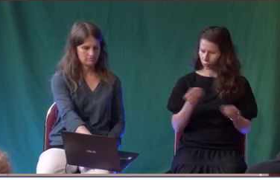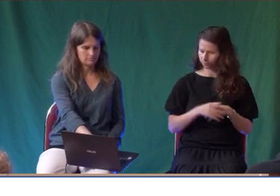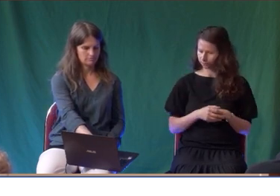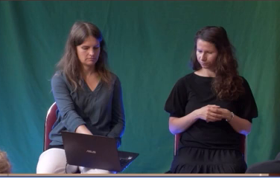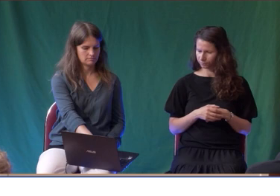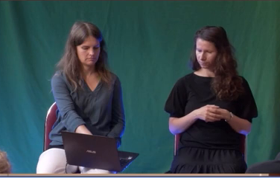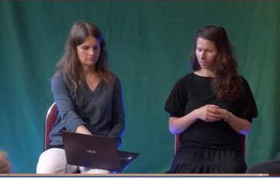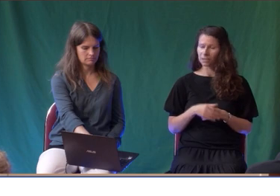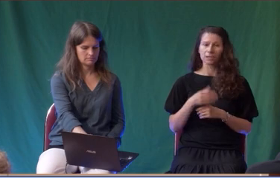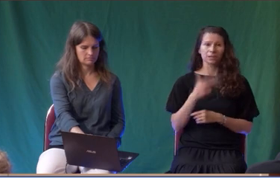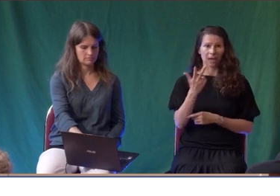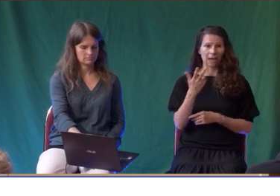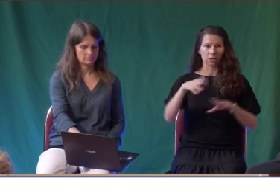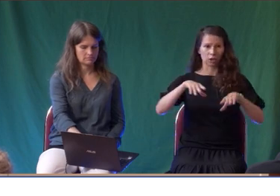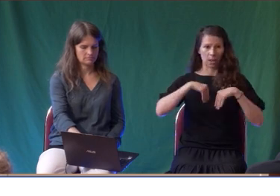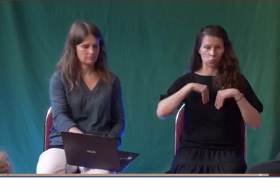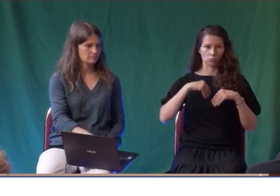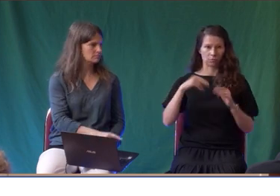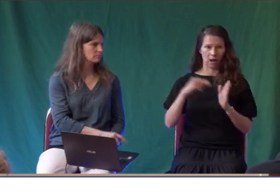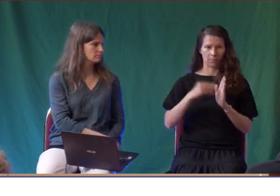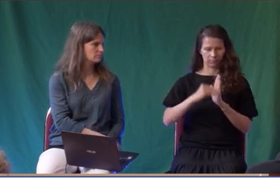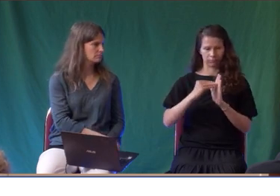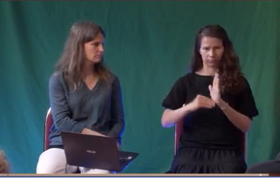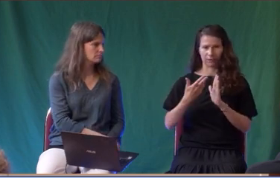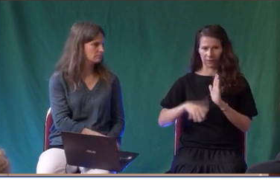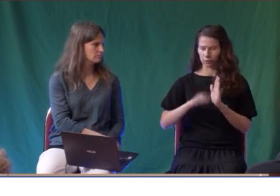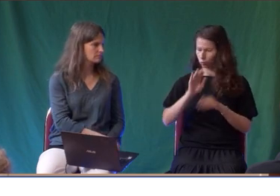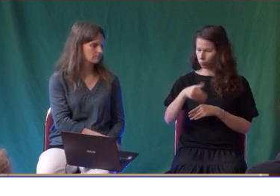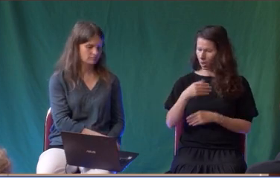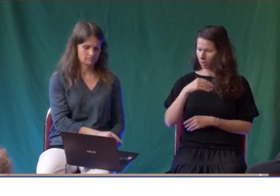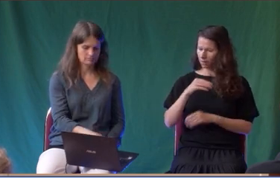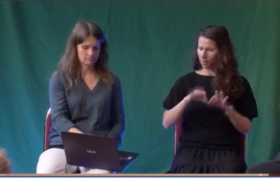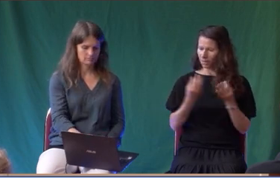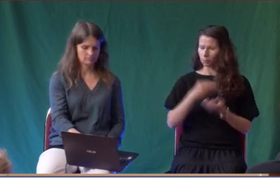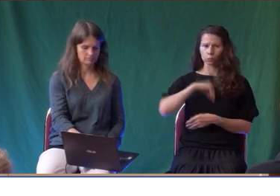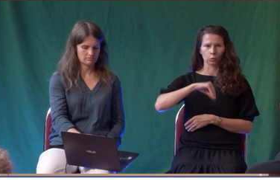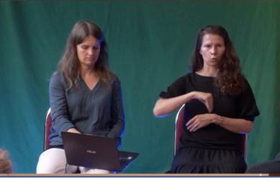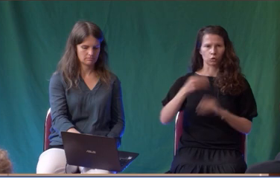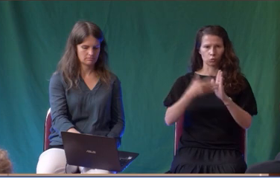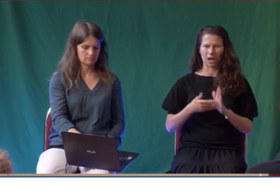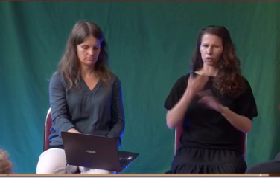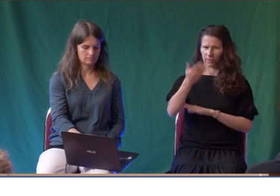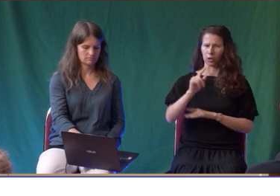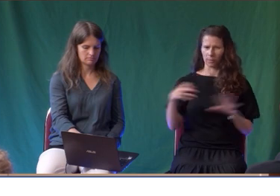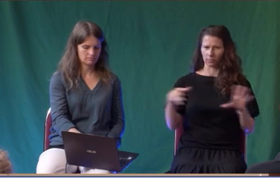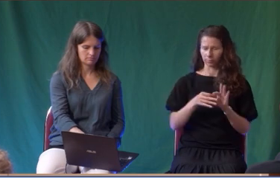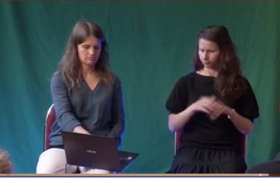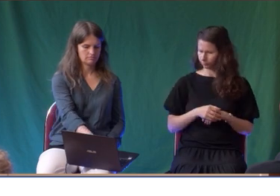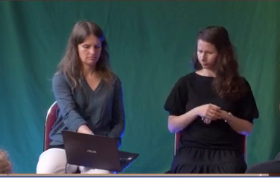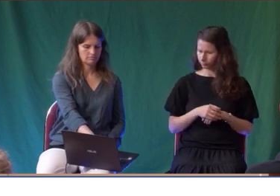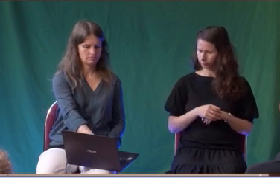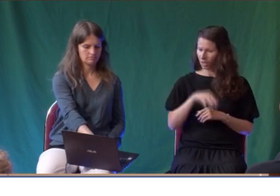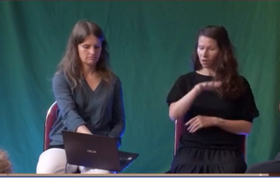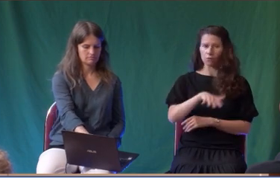Stellungnahmen zu familienpsychologischen Sachverständigen Gutachten dazu sage ich nachher noch mal was 15 zum Teil ganztägige